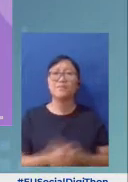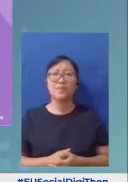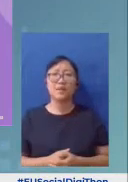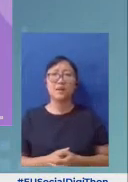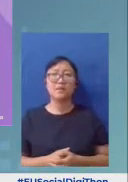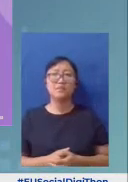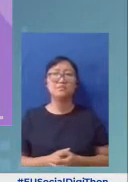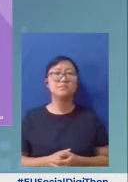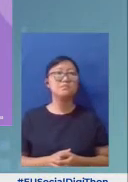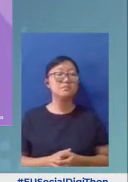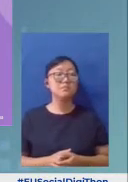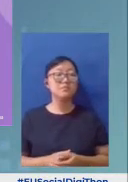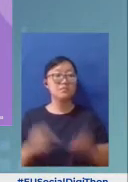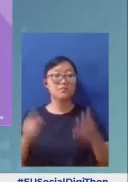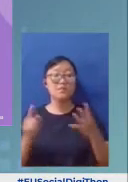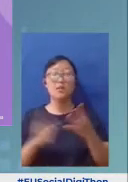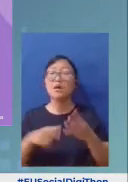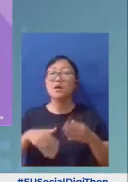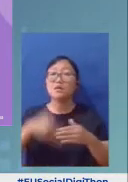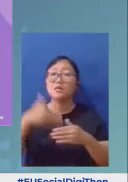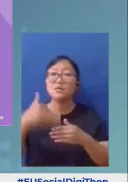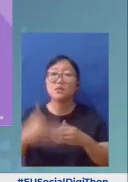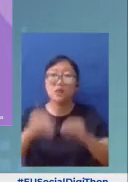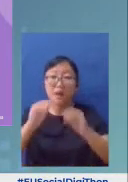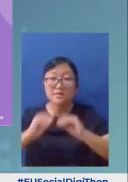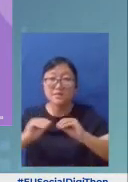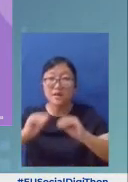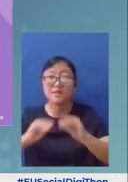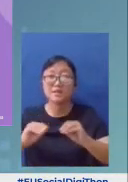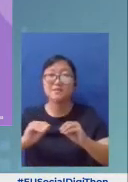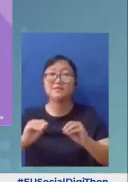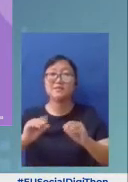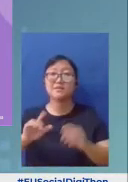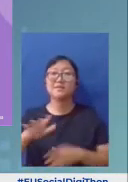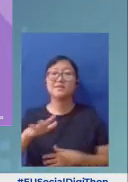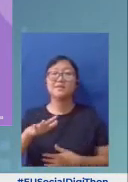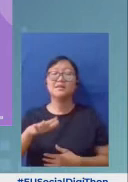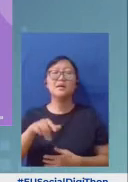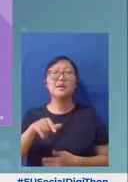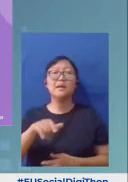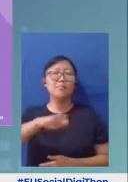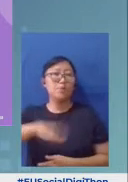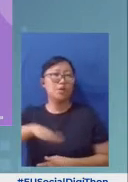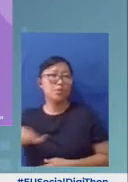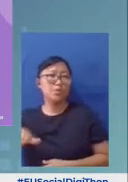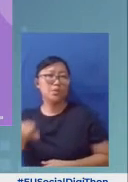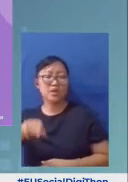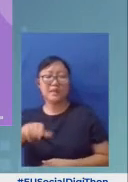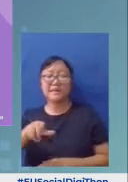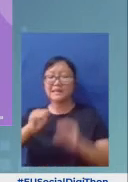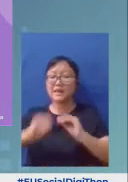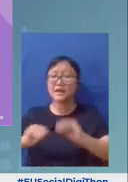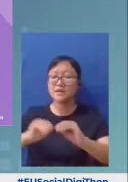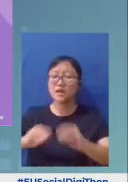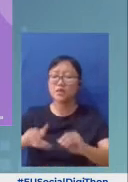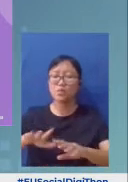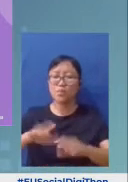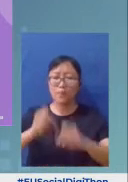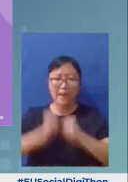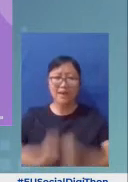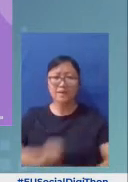ya. Ketika ada hal-hal yang buruk, kita harus bisa bicara tidak. Kita harus bisa melawan itu